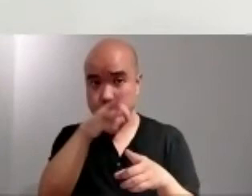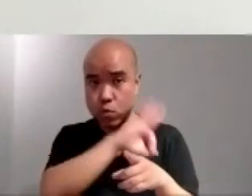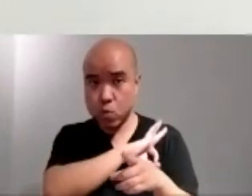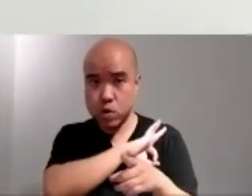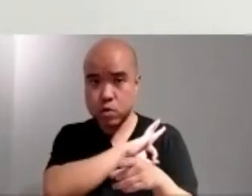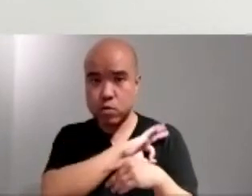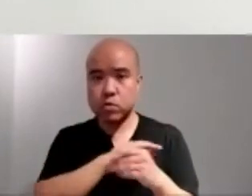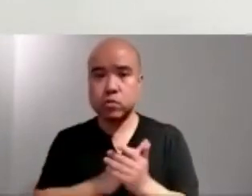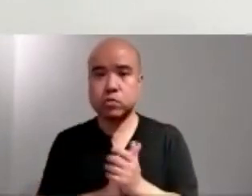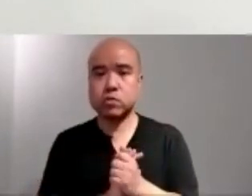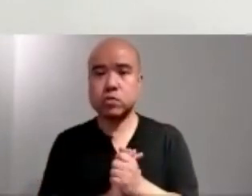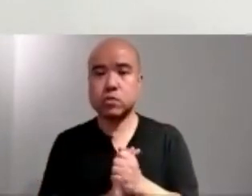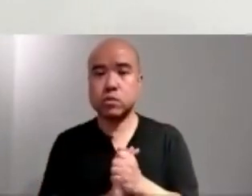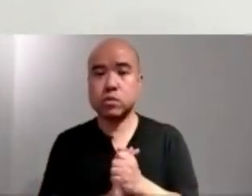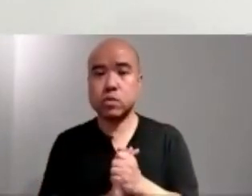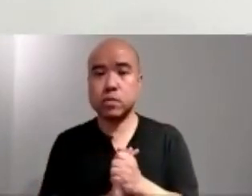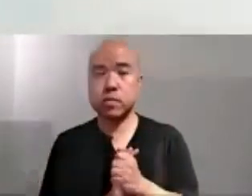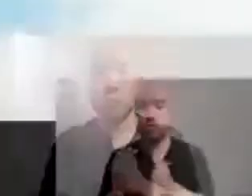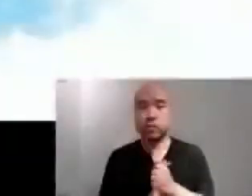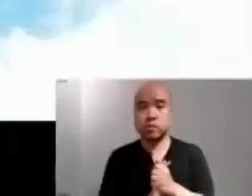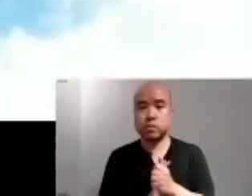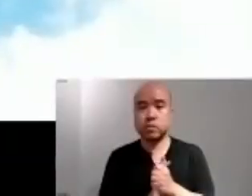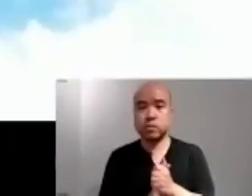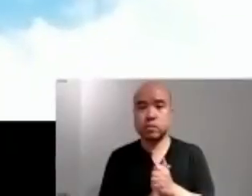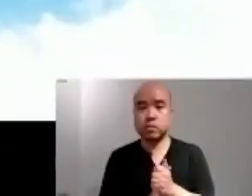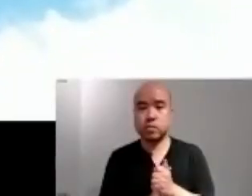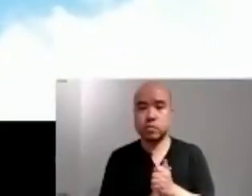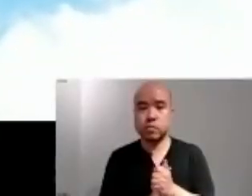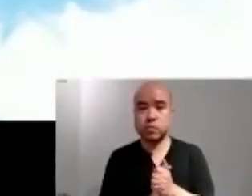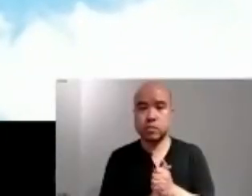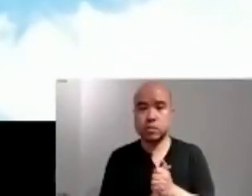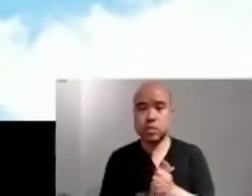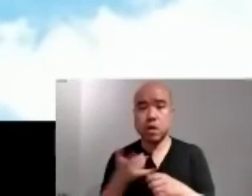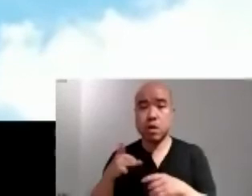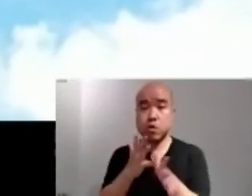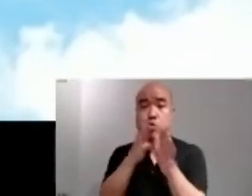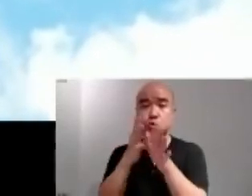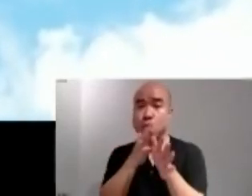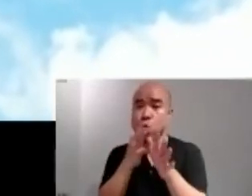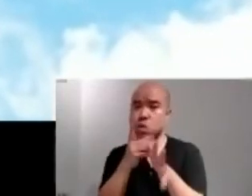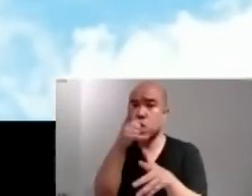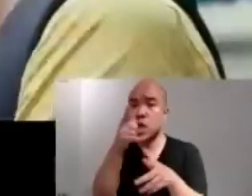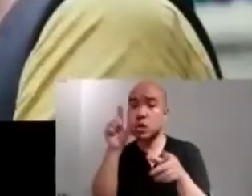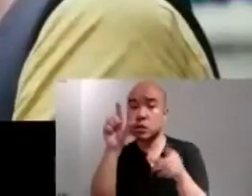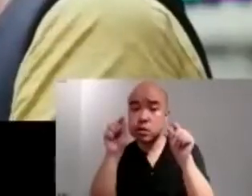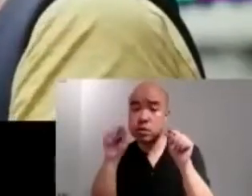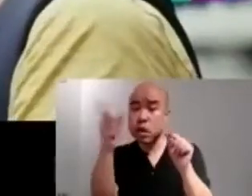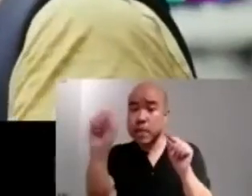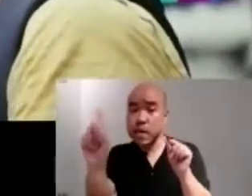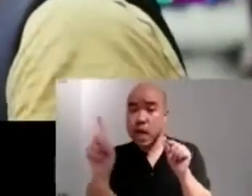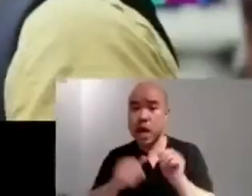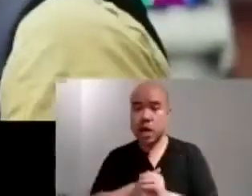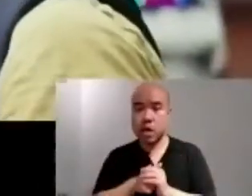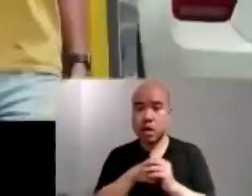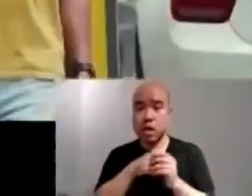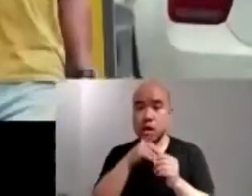我嘅心路历程啊，可以去片。 旅行对于你嚟讲有啲咩意义呢？有人